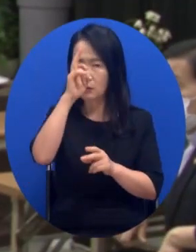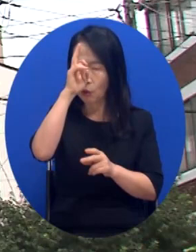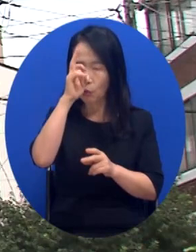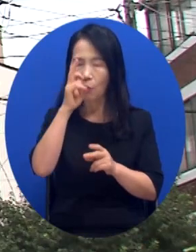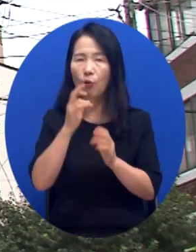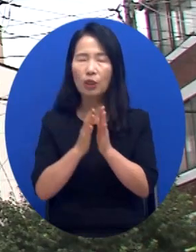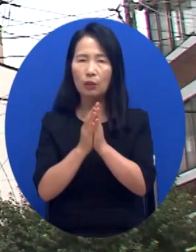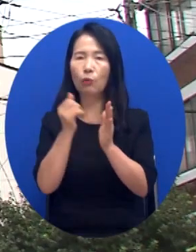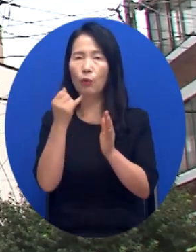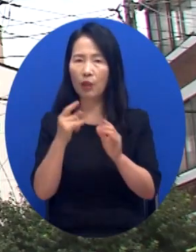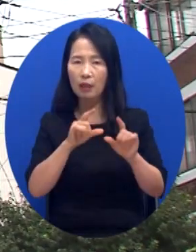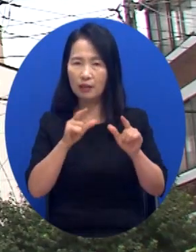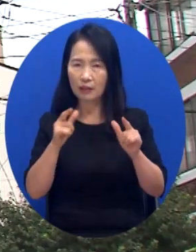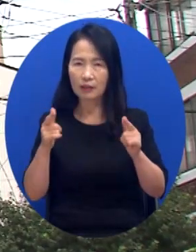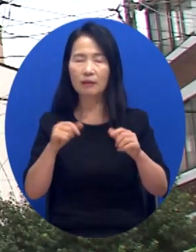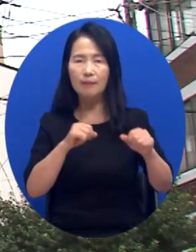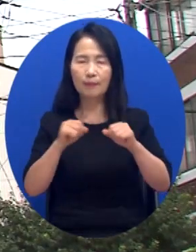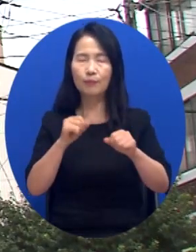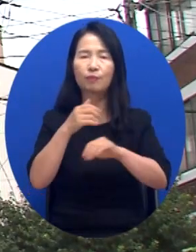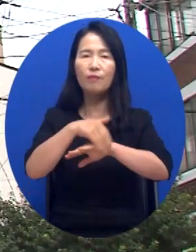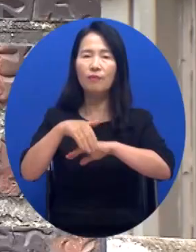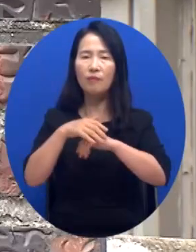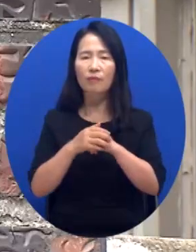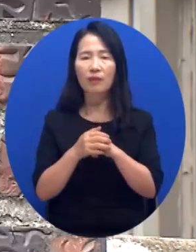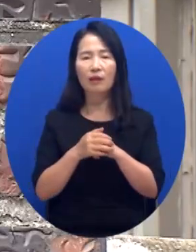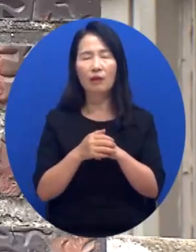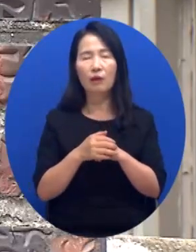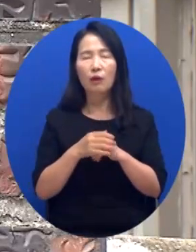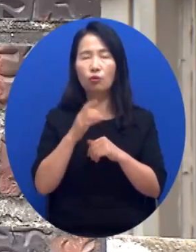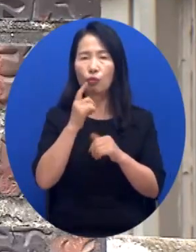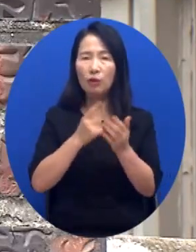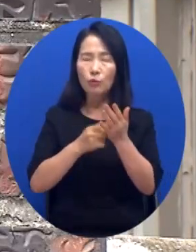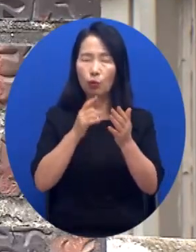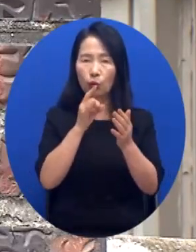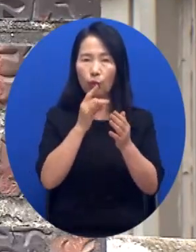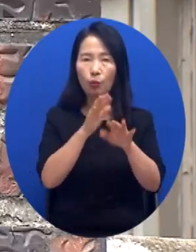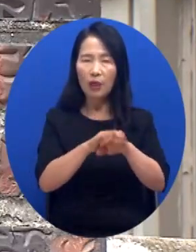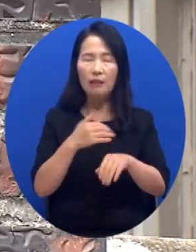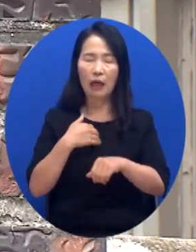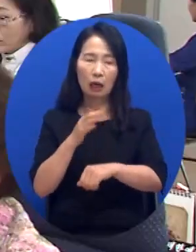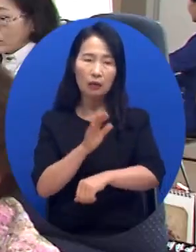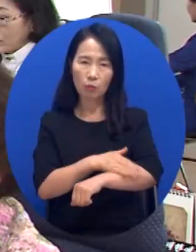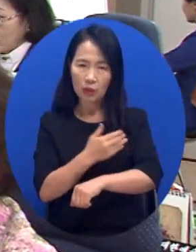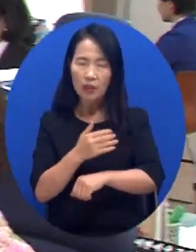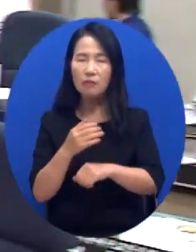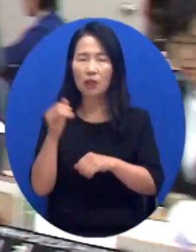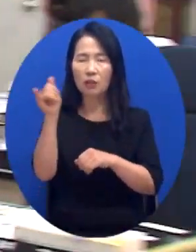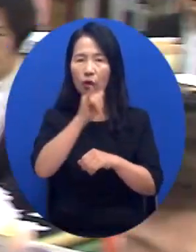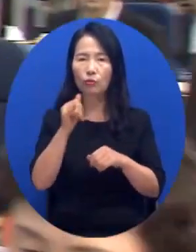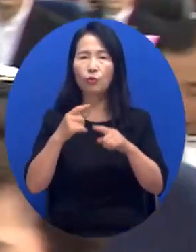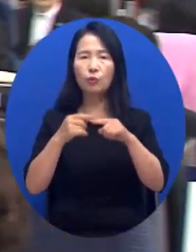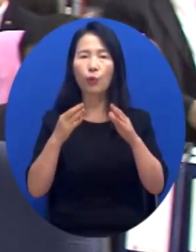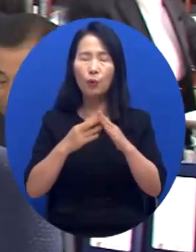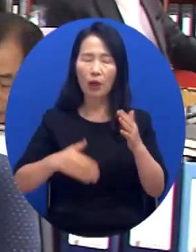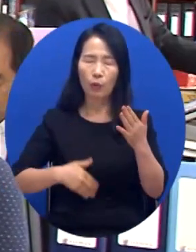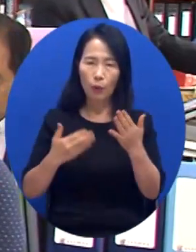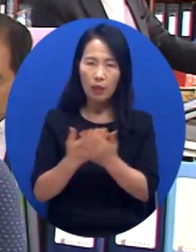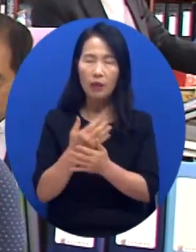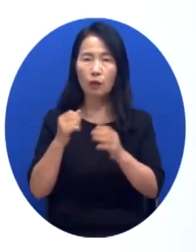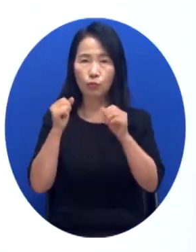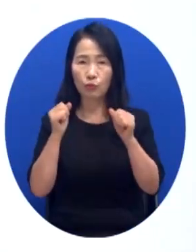계획입니다. 대한예수교장로회 중앙총회가 전개하는 내가 잘못했습니다 전국교회 회개운동은